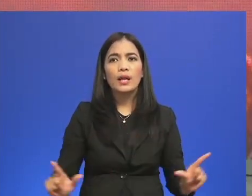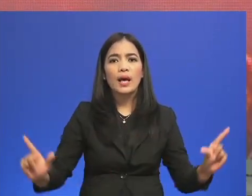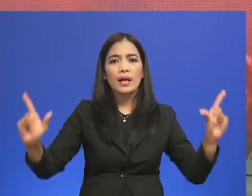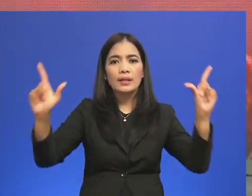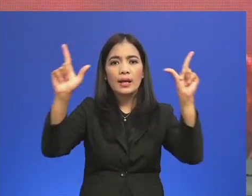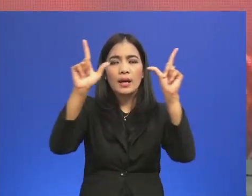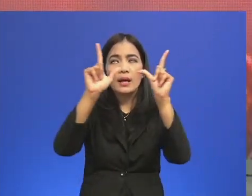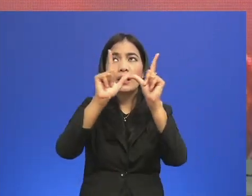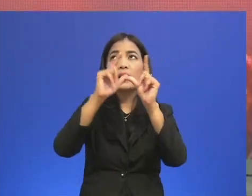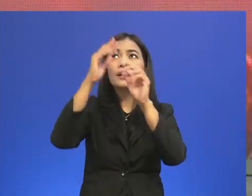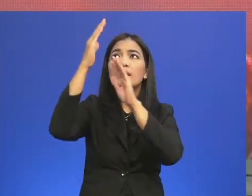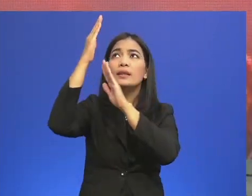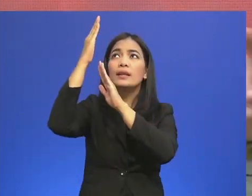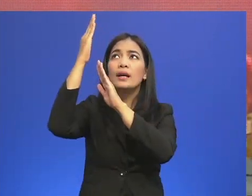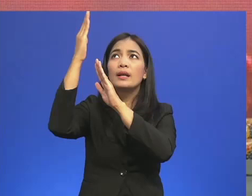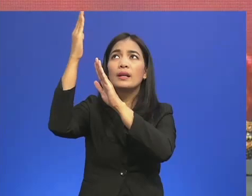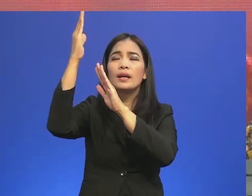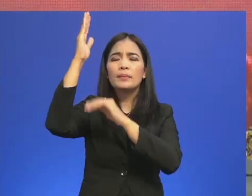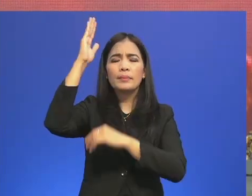aku layak di